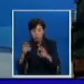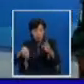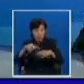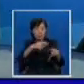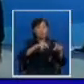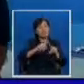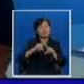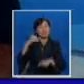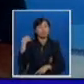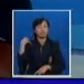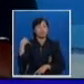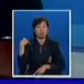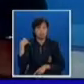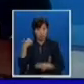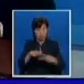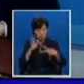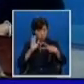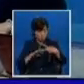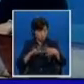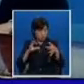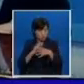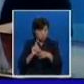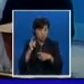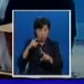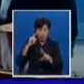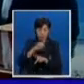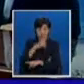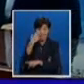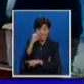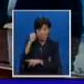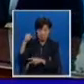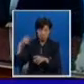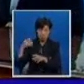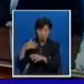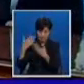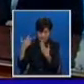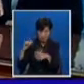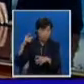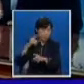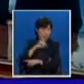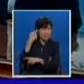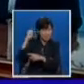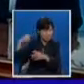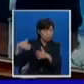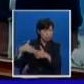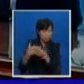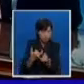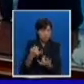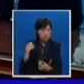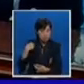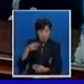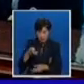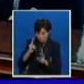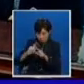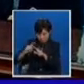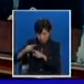องเนี่ยก็คือหลังเหตุการณ์วันที่10มาเนี่ยมันจะมีอาวุธส่วนหนึ่งที่ถูกยึดไปซึ่งขณะนี้ยังคืน